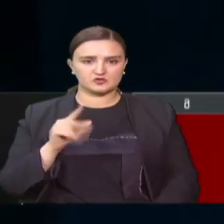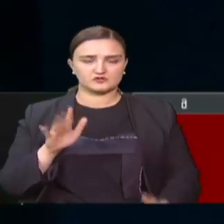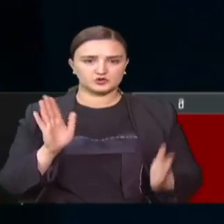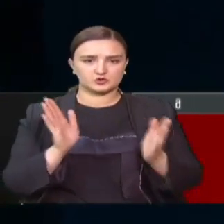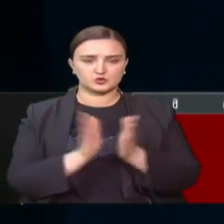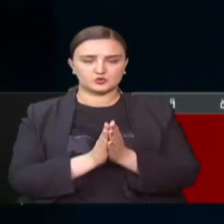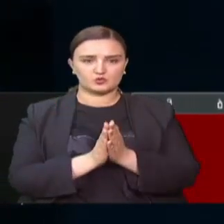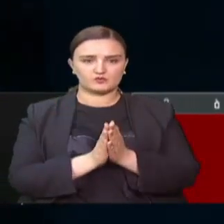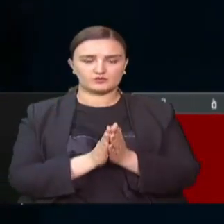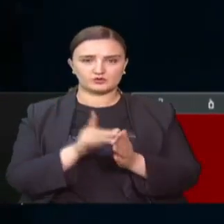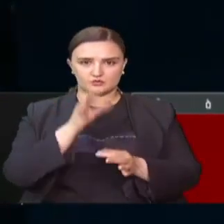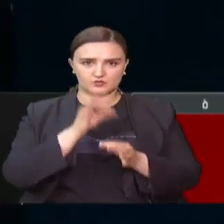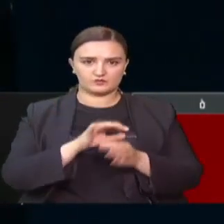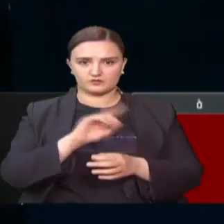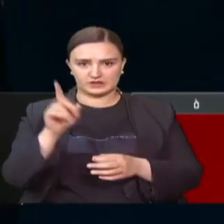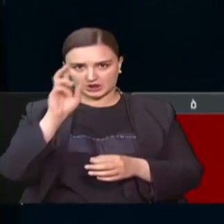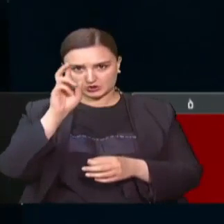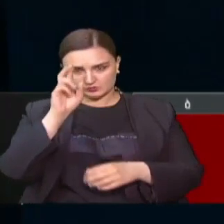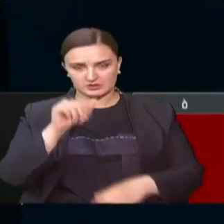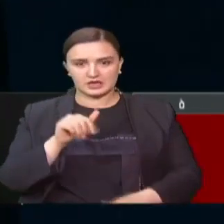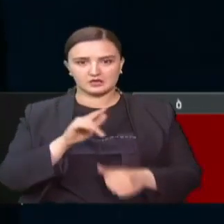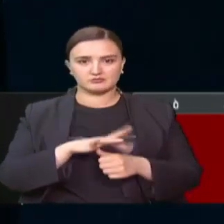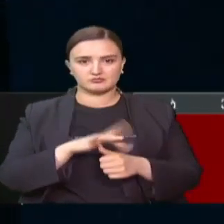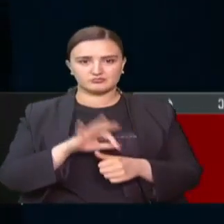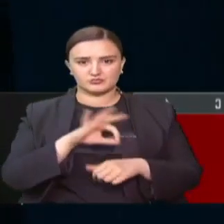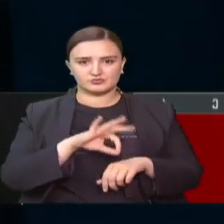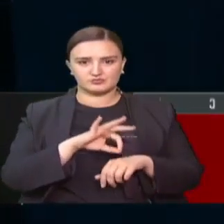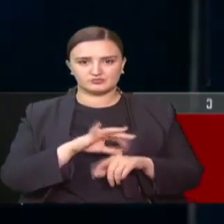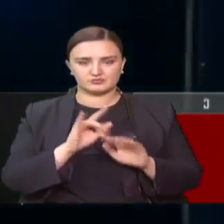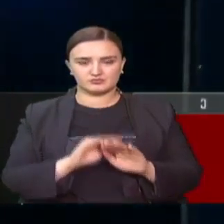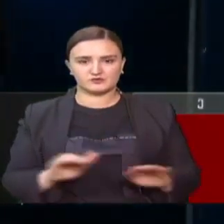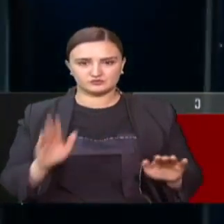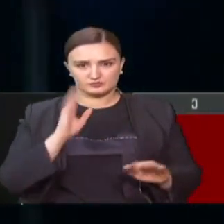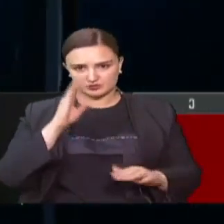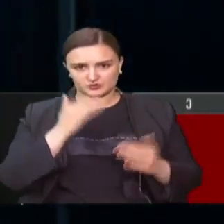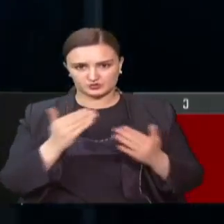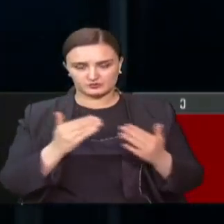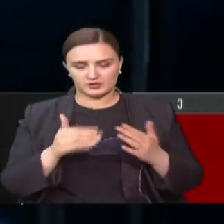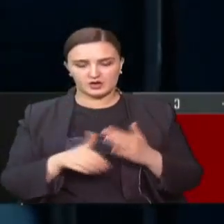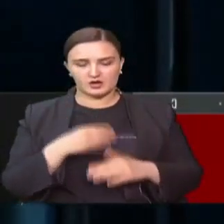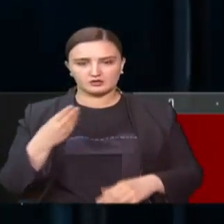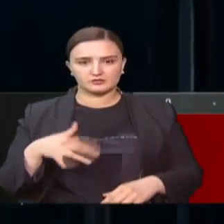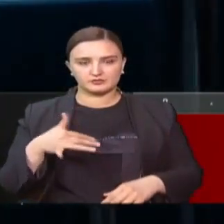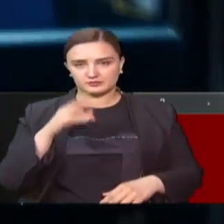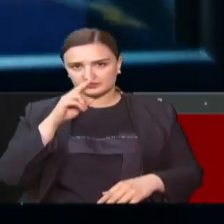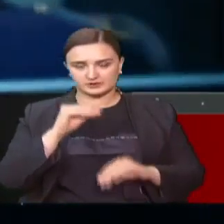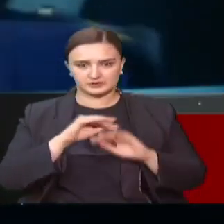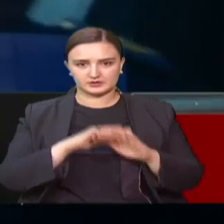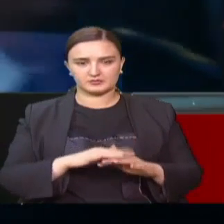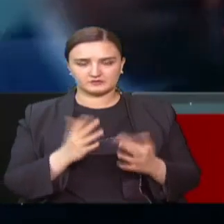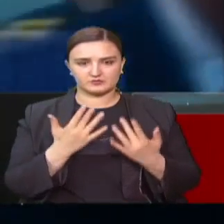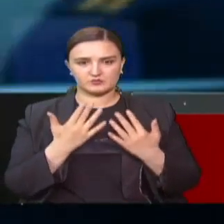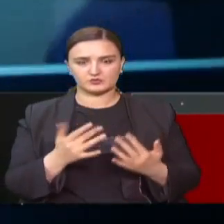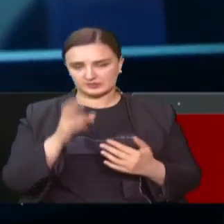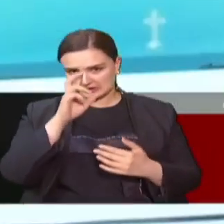სთხოვენ შუამავლობას ხელისუფლებასთან. აქონდროპლაზიის სინდრომის მქონე ბავშვები მშობლები ახალი ძვირადღირებული მედიკამენტის და ფინანსების